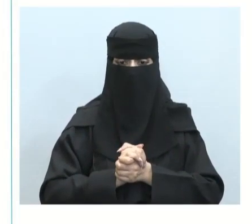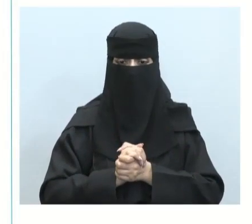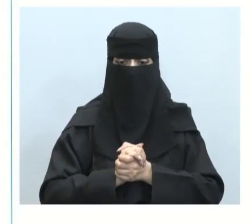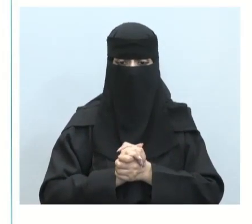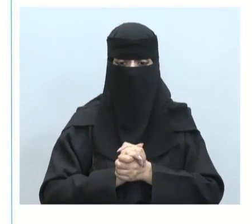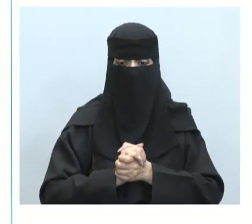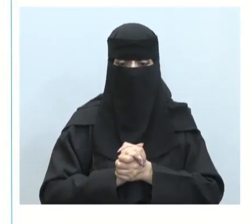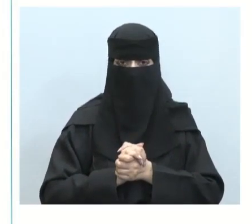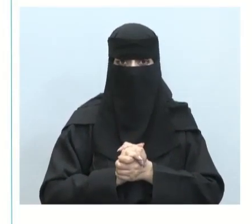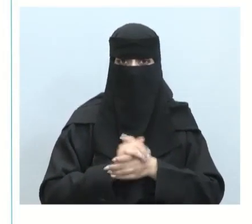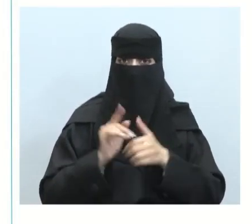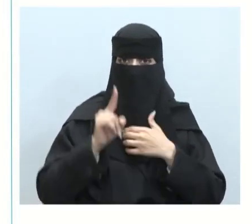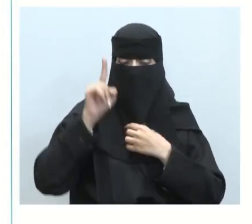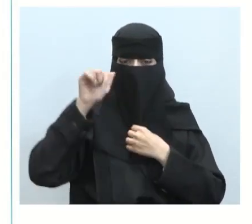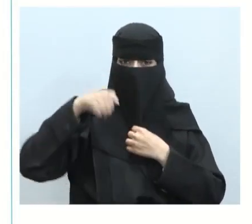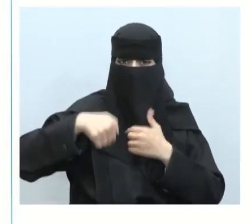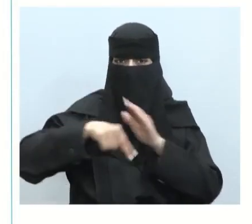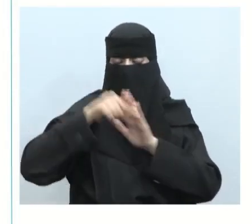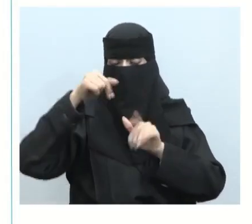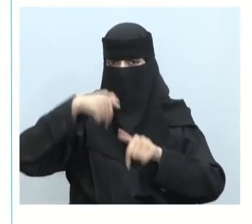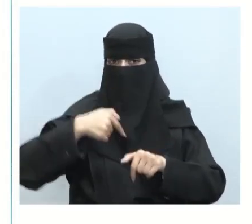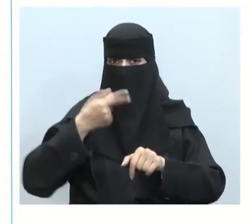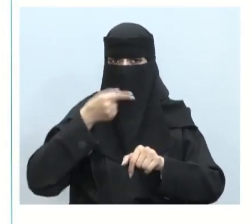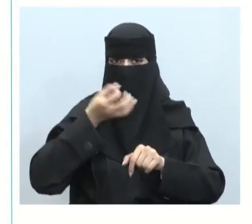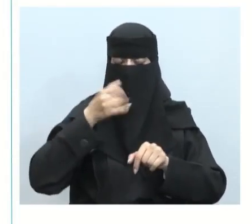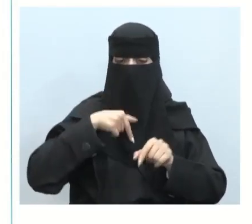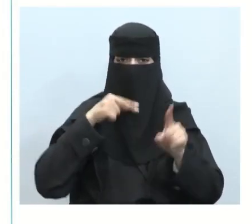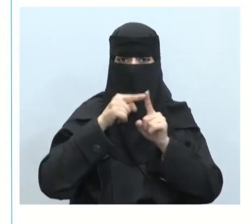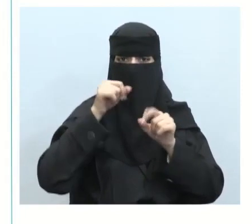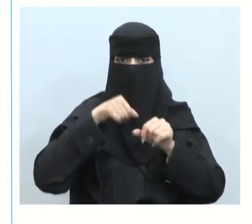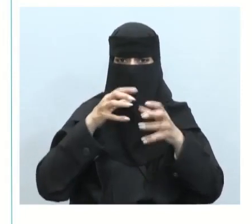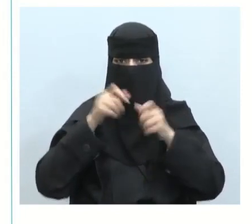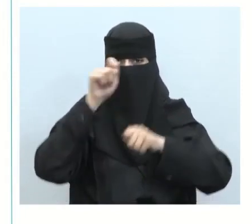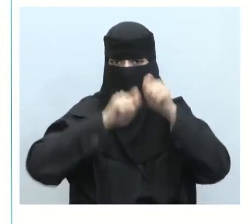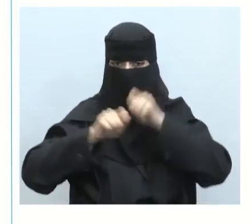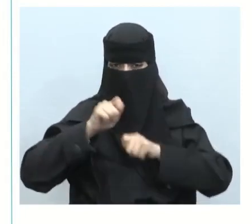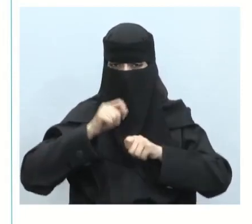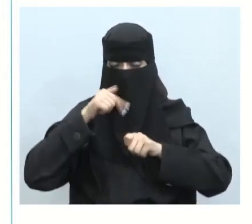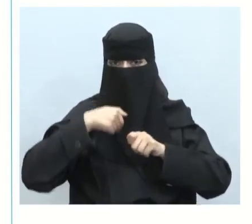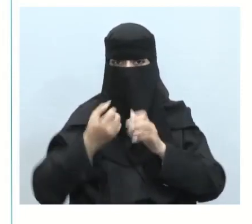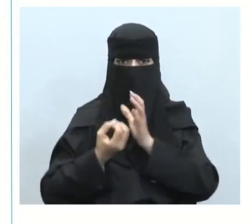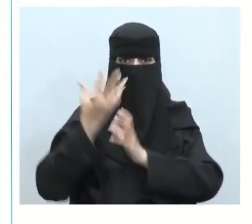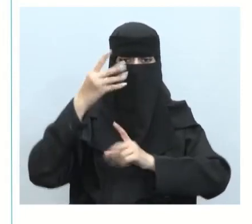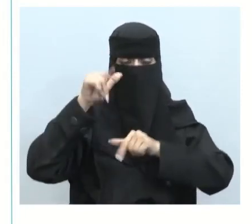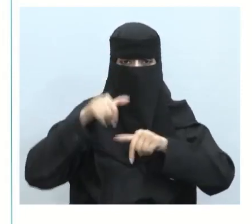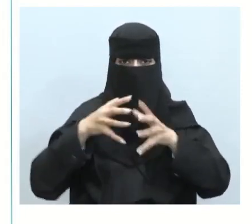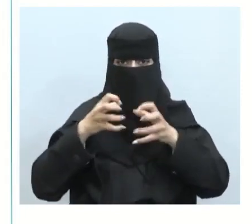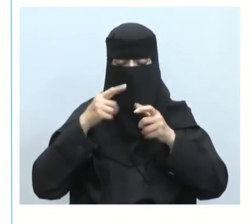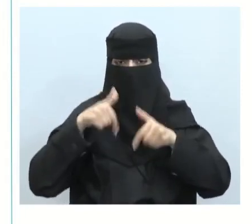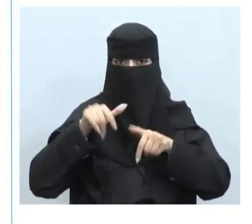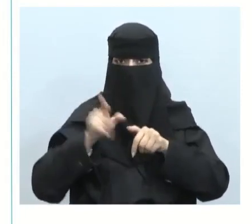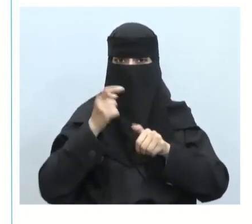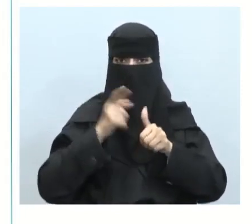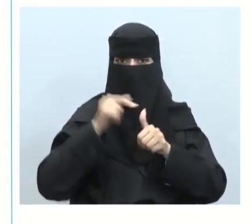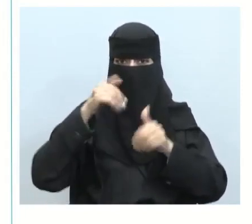الحديثه باذن الله في درسنا اليوم سنتحدث ونفصل في عمليات او في الثورات الصناعيه الاربع وسنتناول